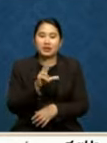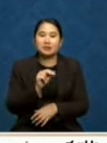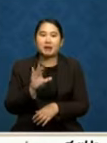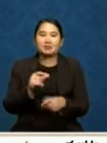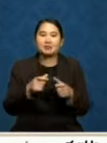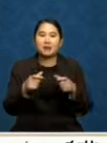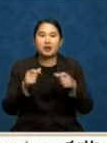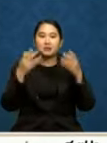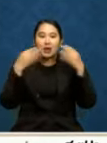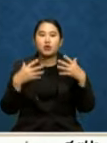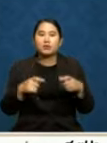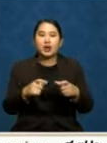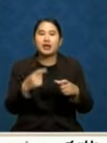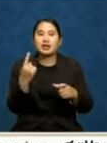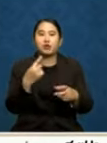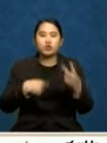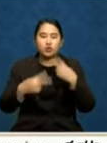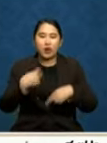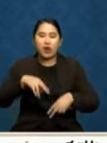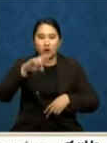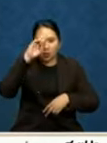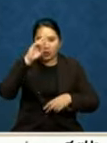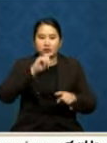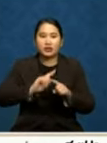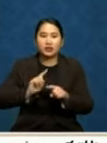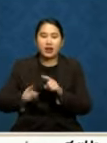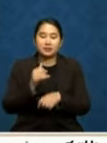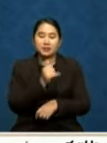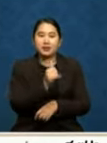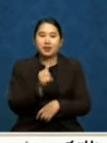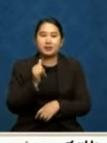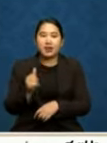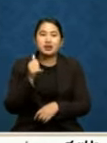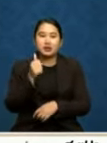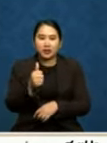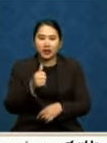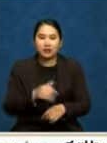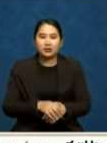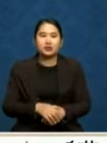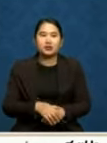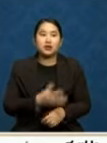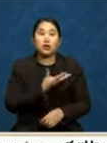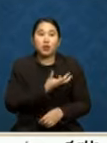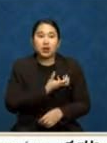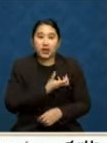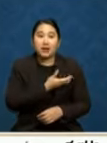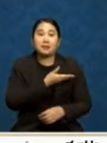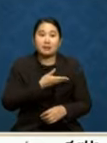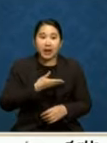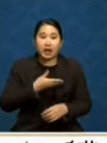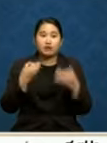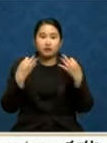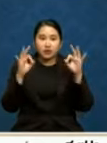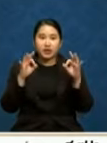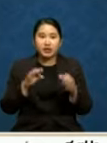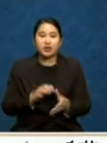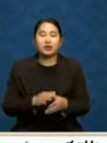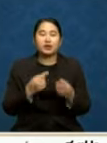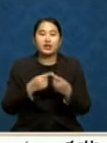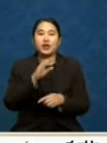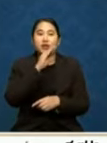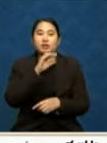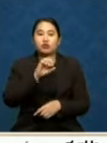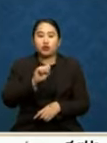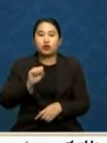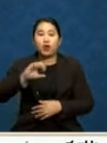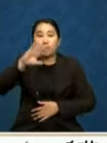าชนใบเดียวก็รักษาได้ทุกโรคทุกโรงพยาบาลนะครับก็ผ่าตัดหัวใจก็ฟรีนะครับแต่ว่าถ้าสสเป็น